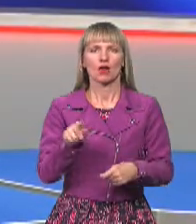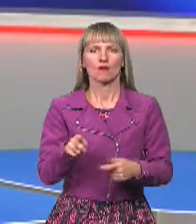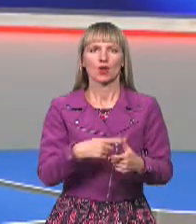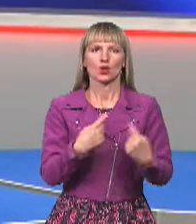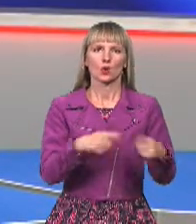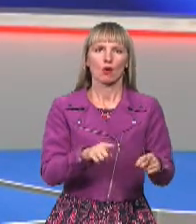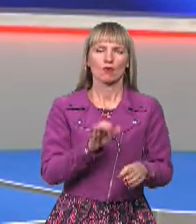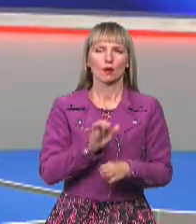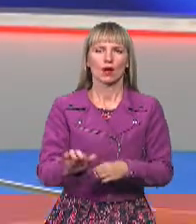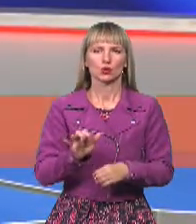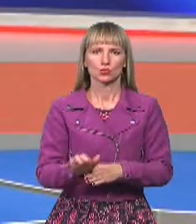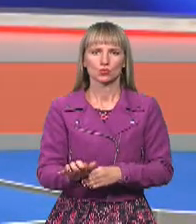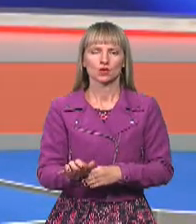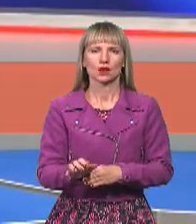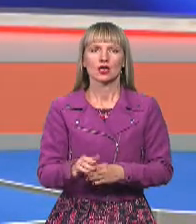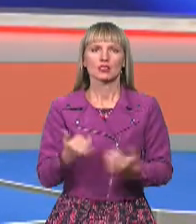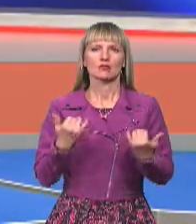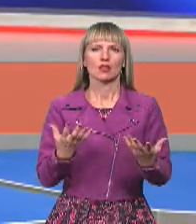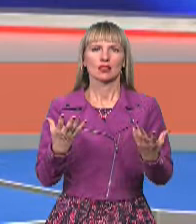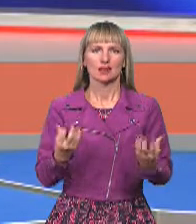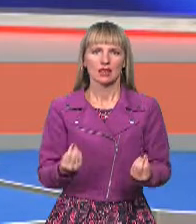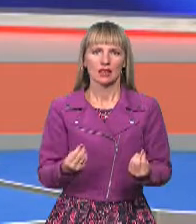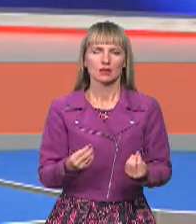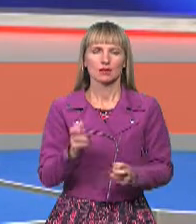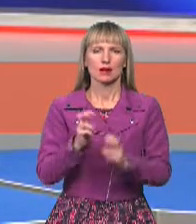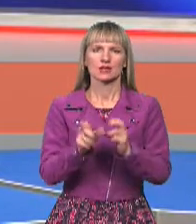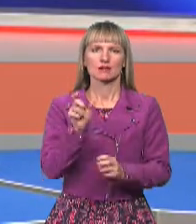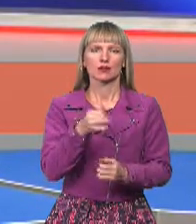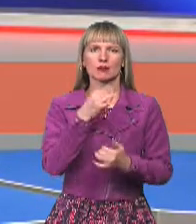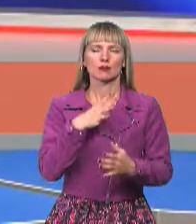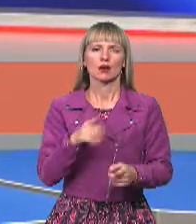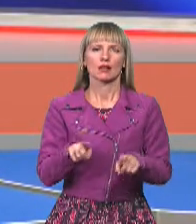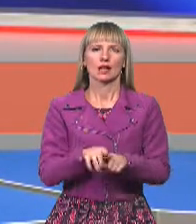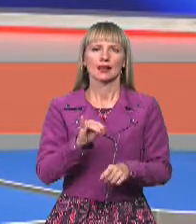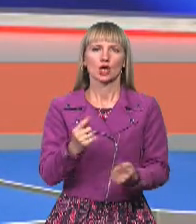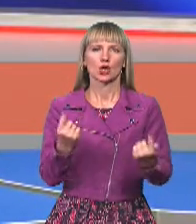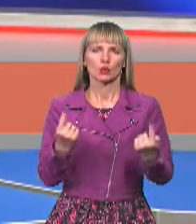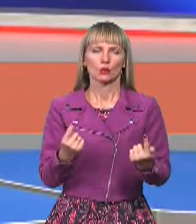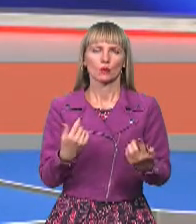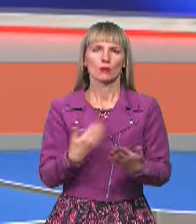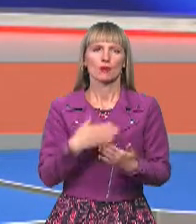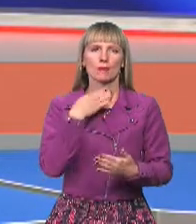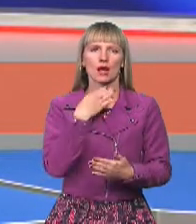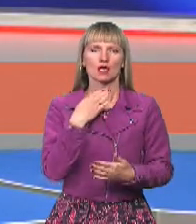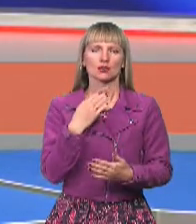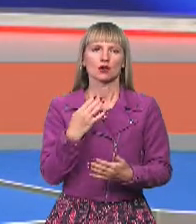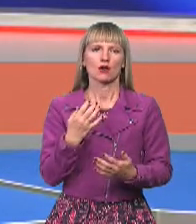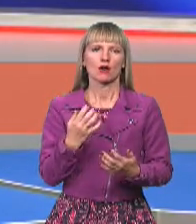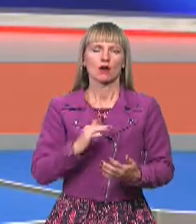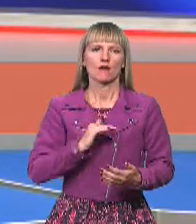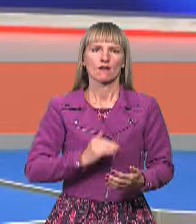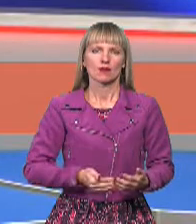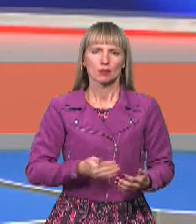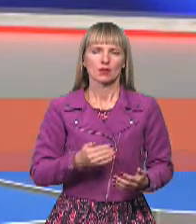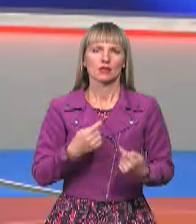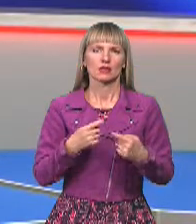момент операторами рынками могут быть как и крупные производители, то есть заводы, мясокомбинаты, молокозаводы, так и